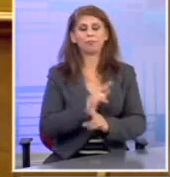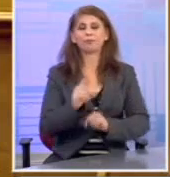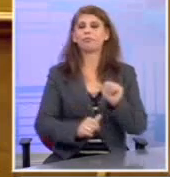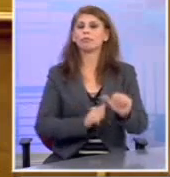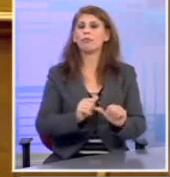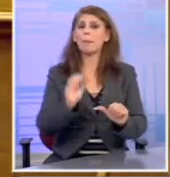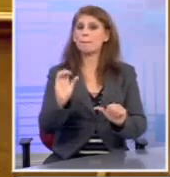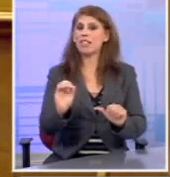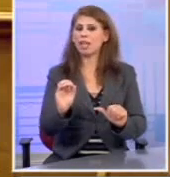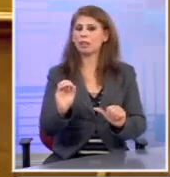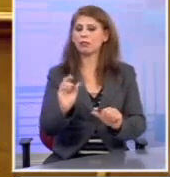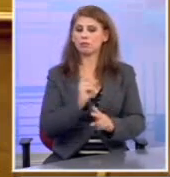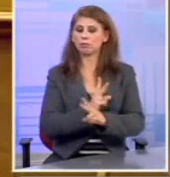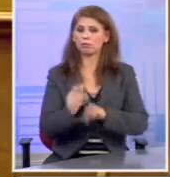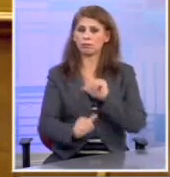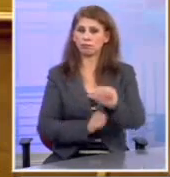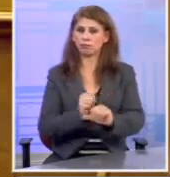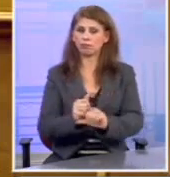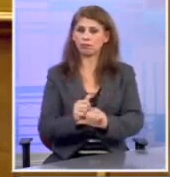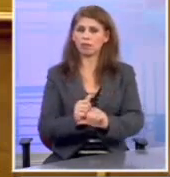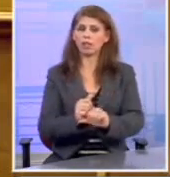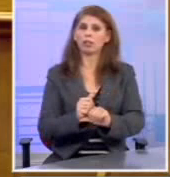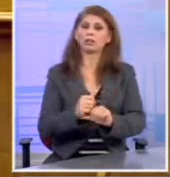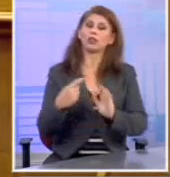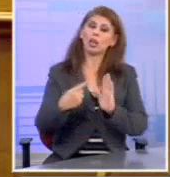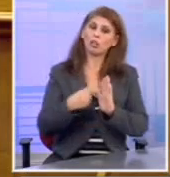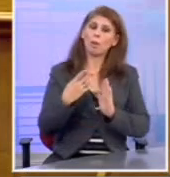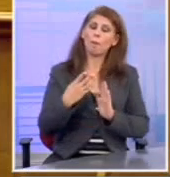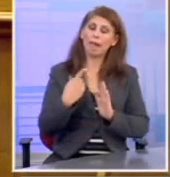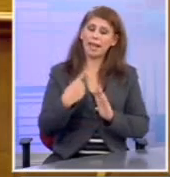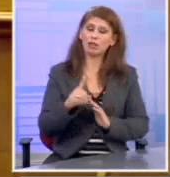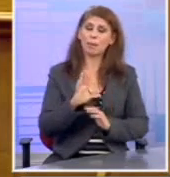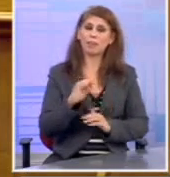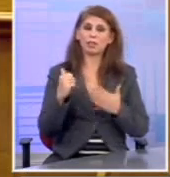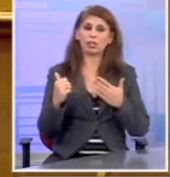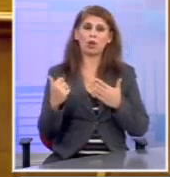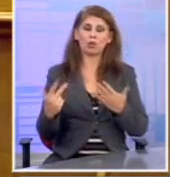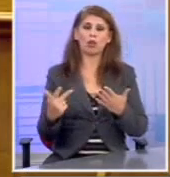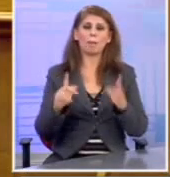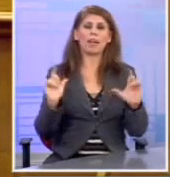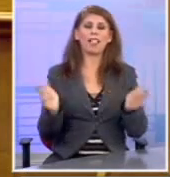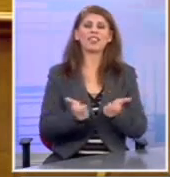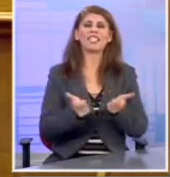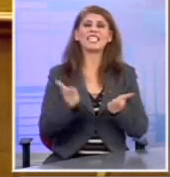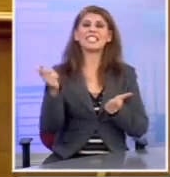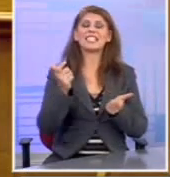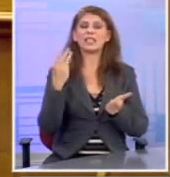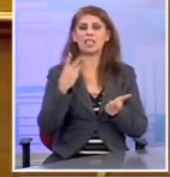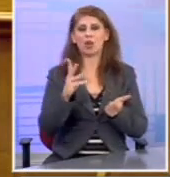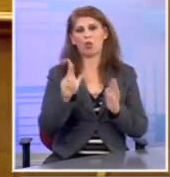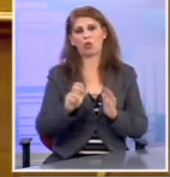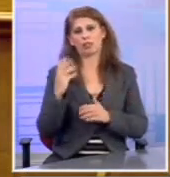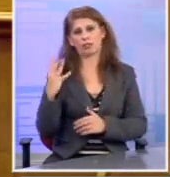αντικαθίσταται τον μηδέν του 26 το 158 σήμερα με την εθνική σύνταξη των 384